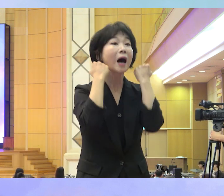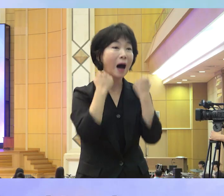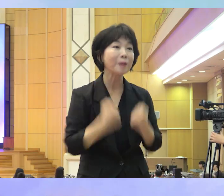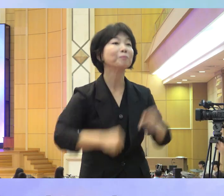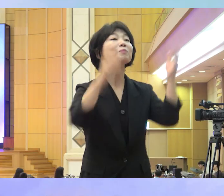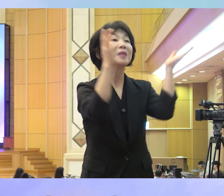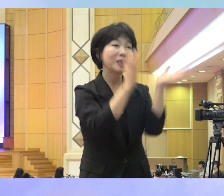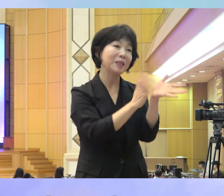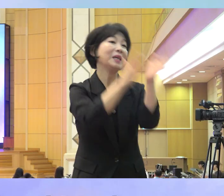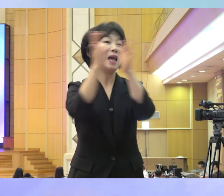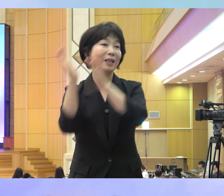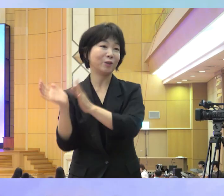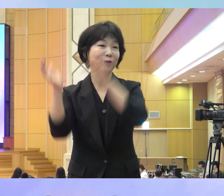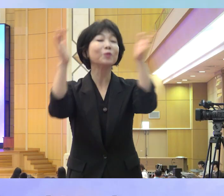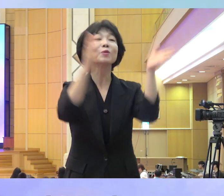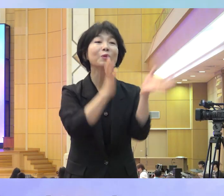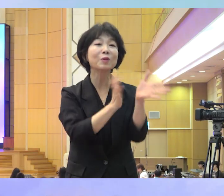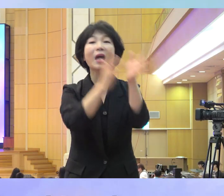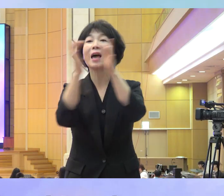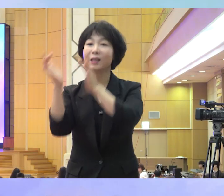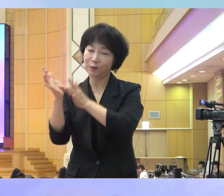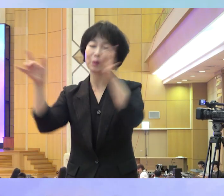계시리로다. 예수